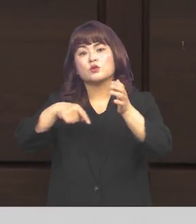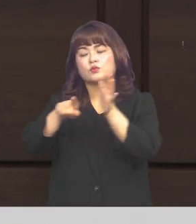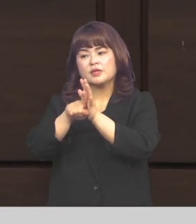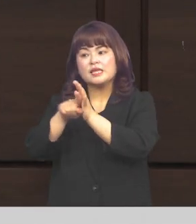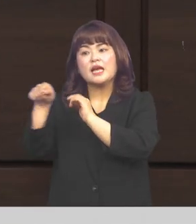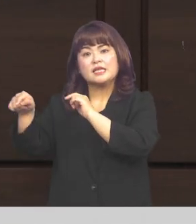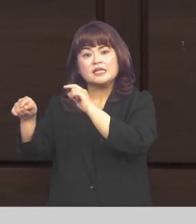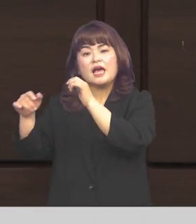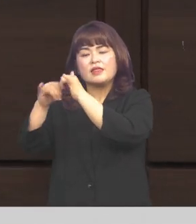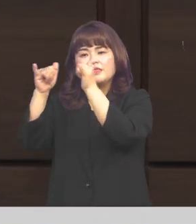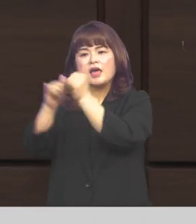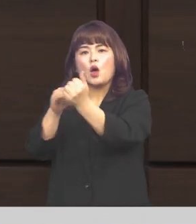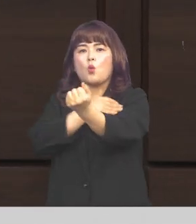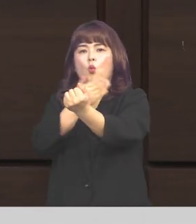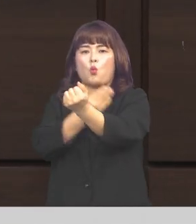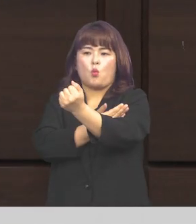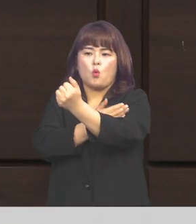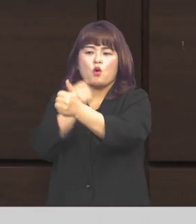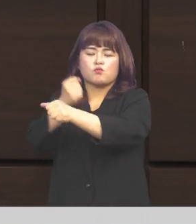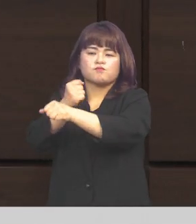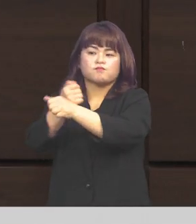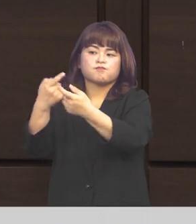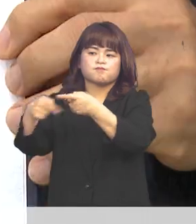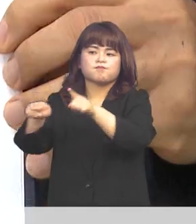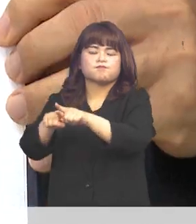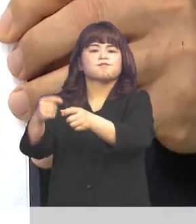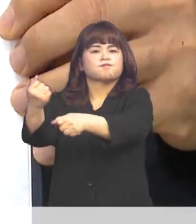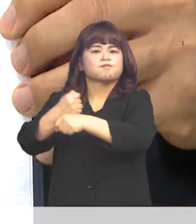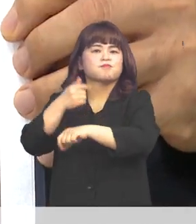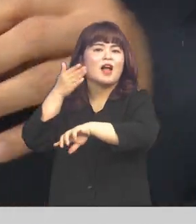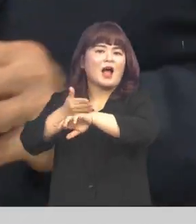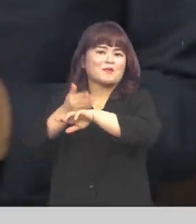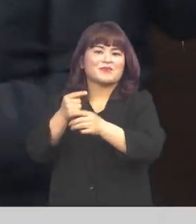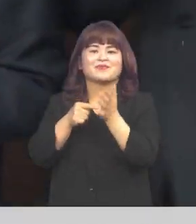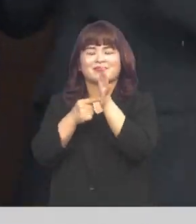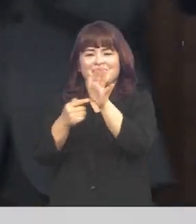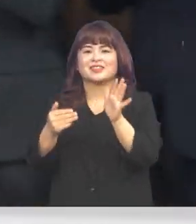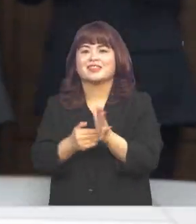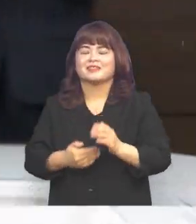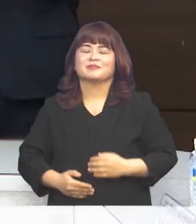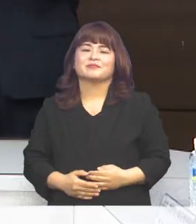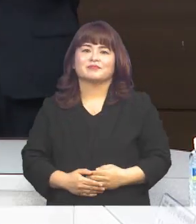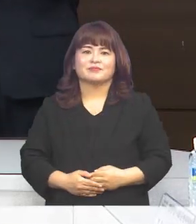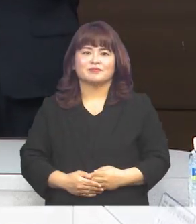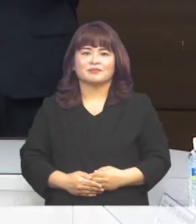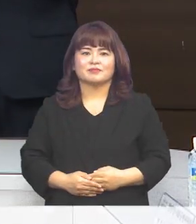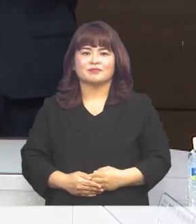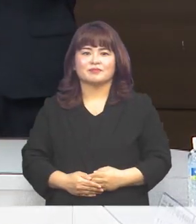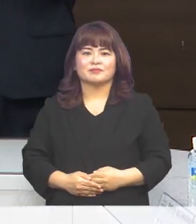활동에 김앤장 사회공헌위원회가 함께해줘 감사하다고 소감을 밝혔습니다.